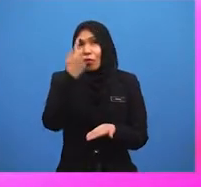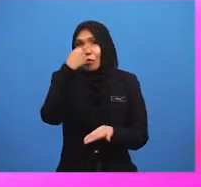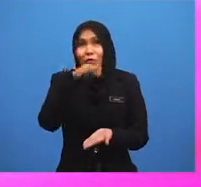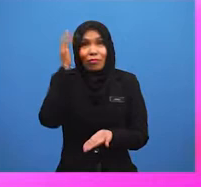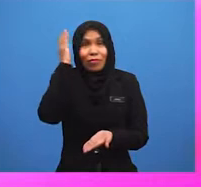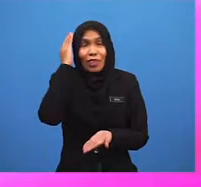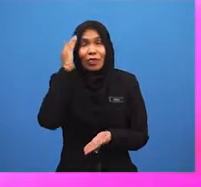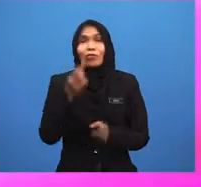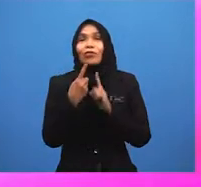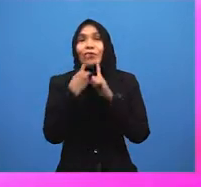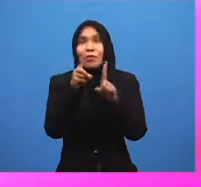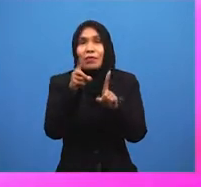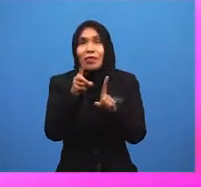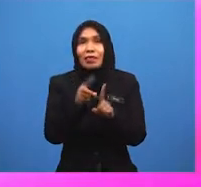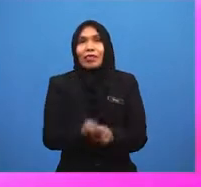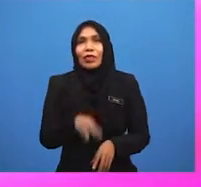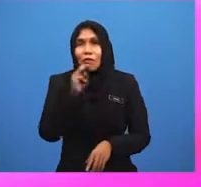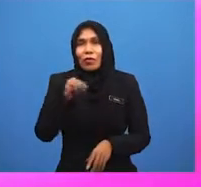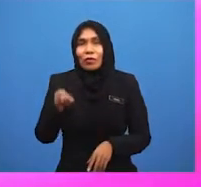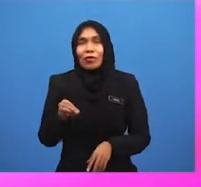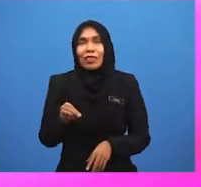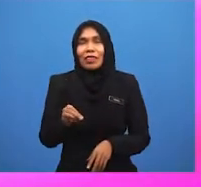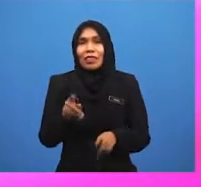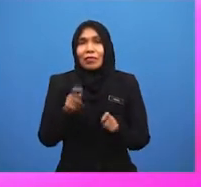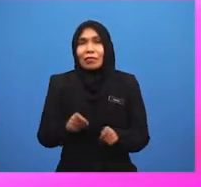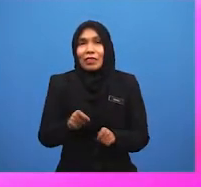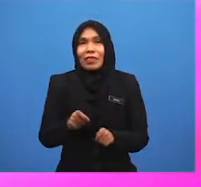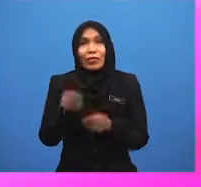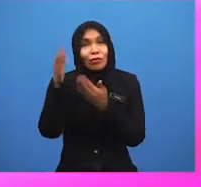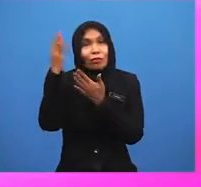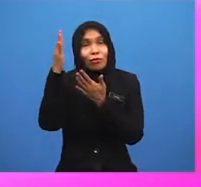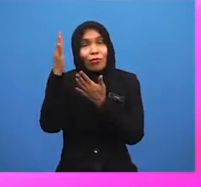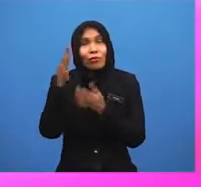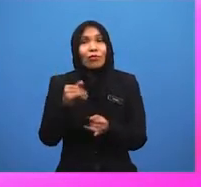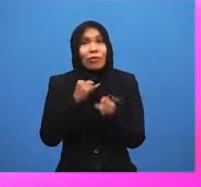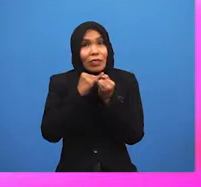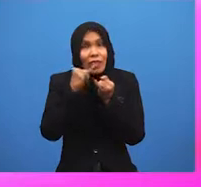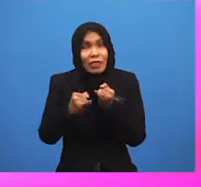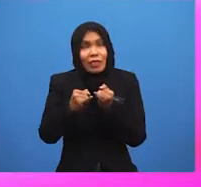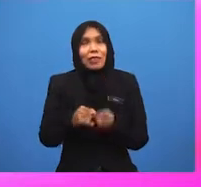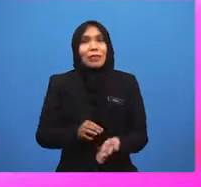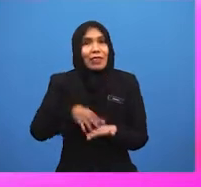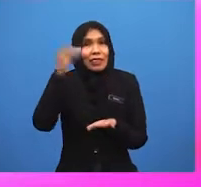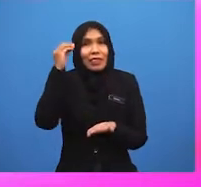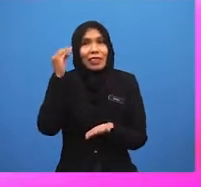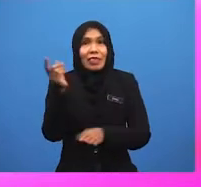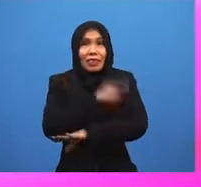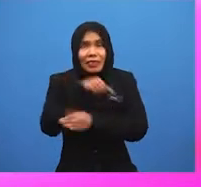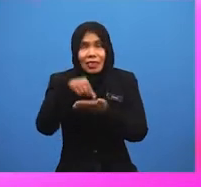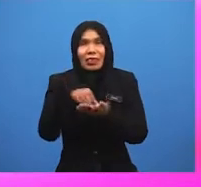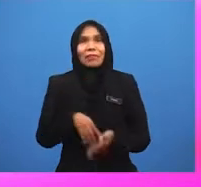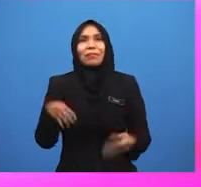jawapannya, murid-murid kena tunggu sehingga akhir pelajaran pada hari ini. Ada sesuatu